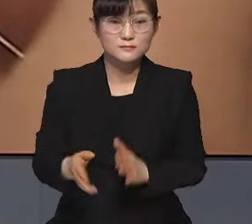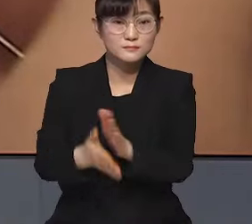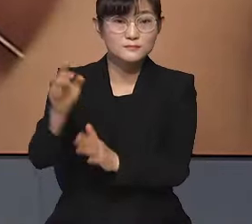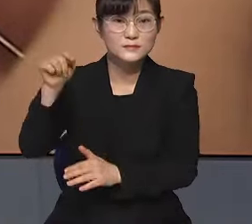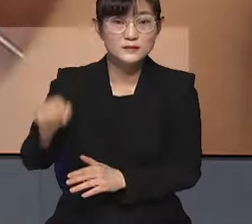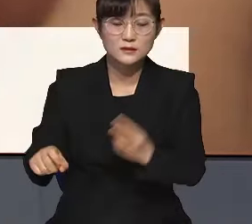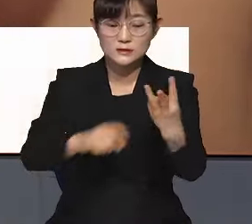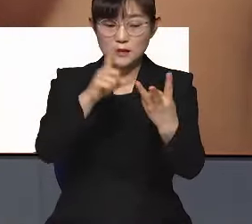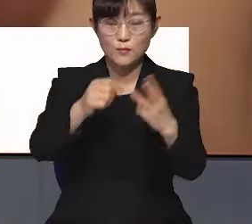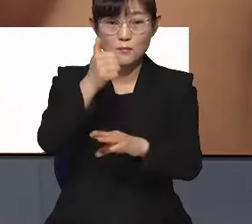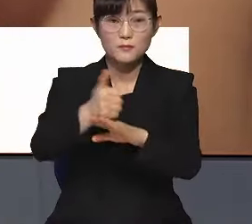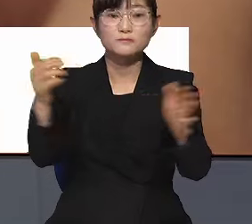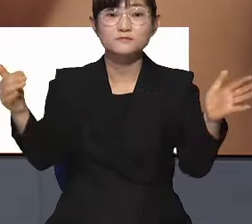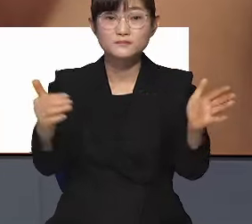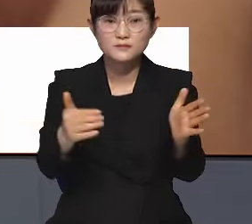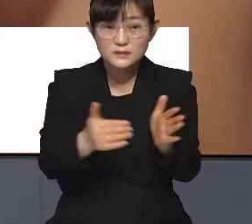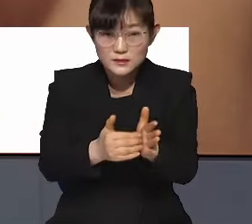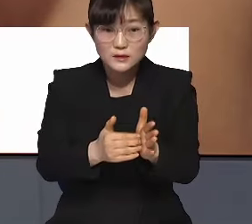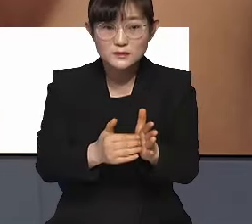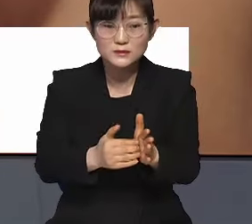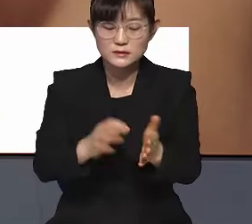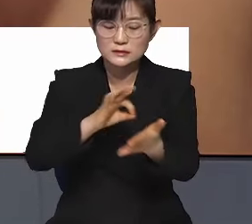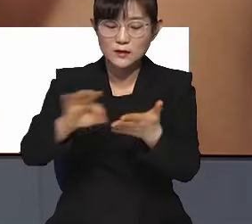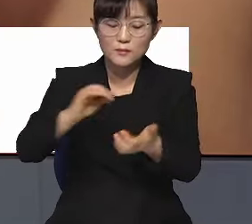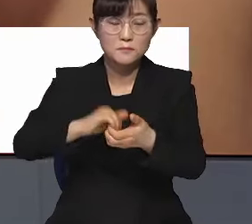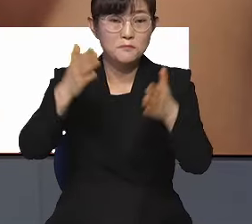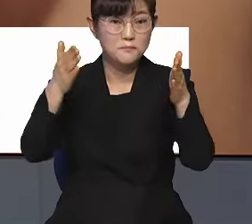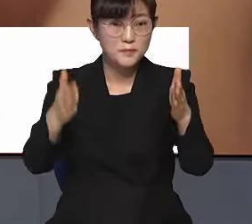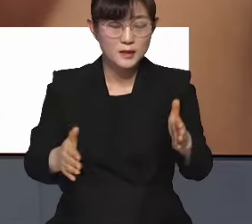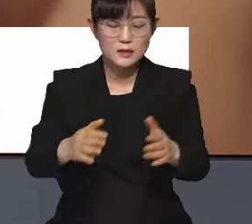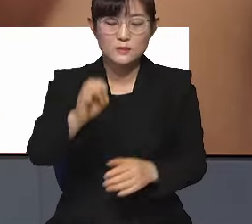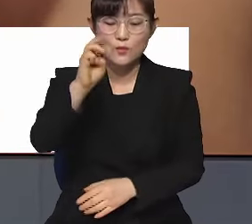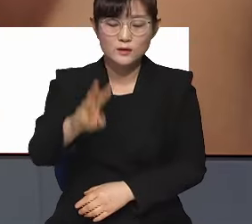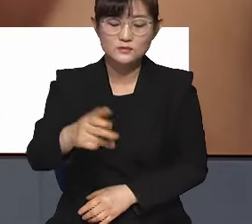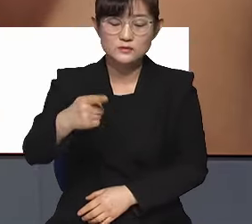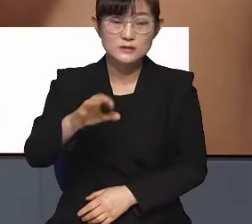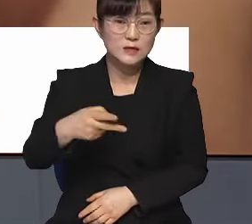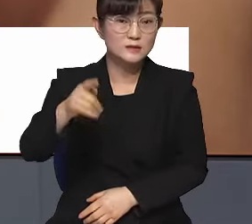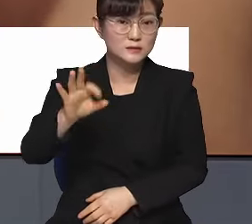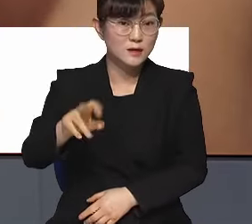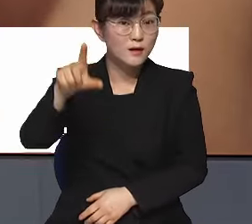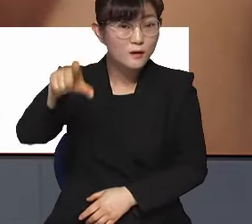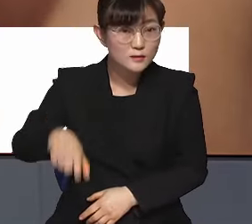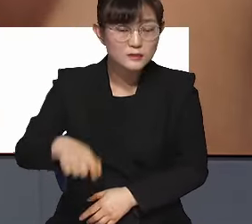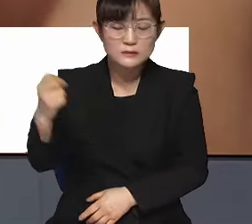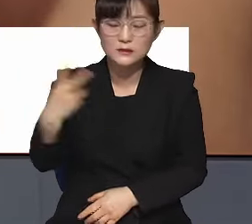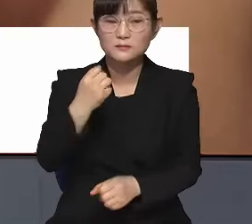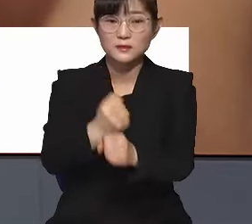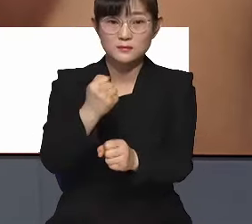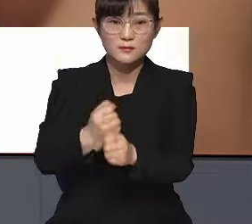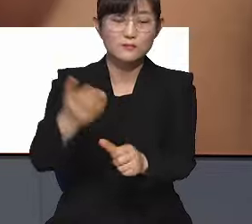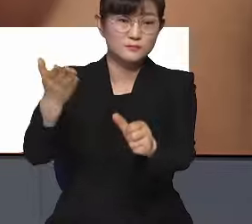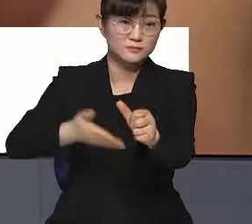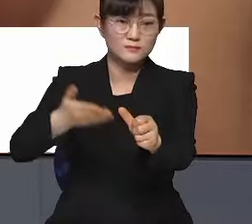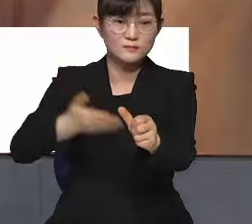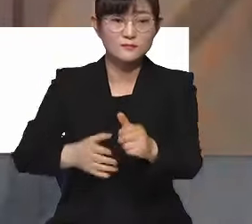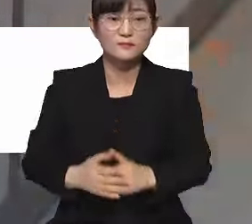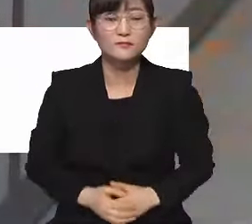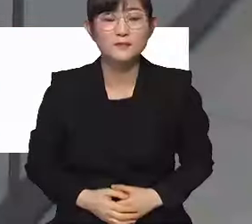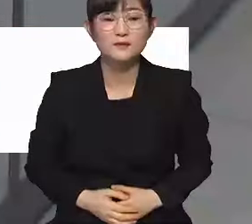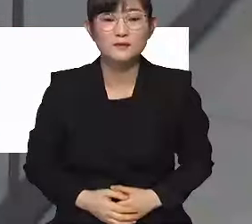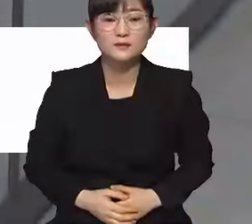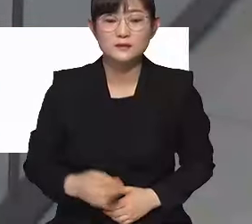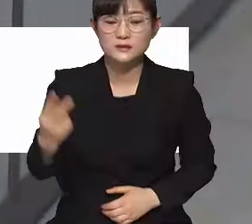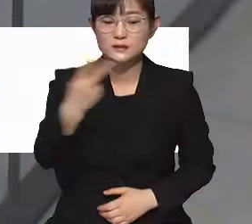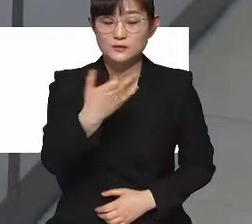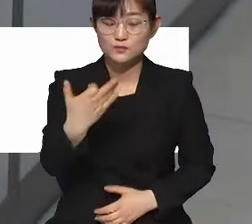광주광역시가 이달 말부터 유효기간이 도래하는 광주 상생카드에 대해 이용자들의 재발급을 당부했습니다. 광주시는